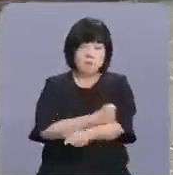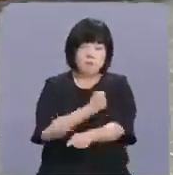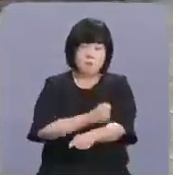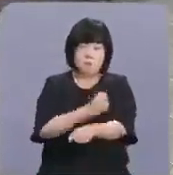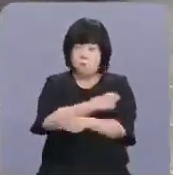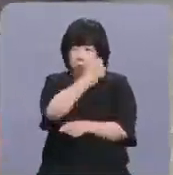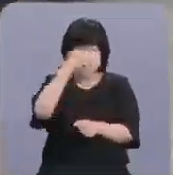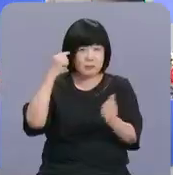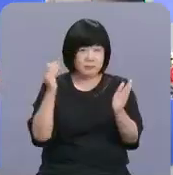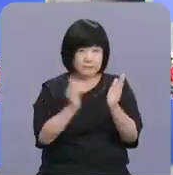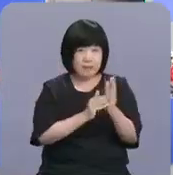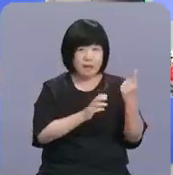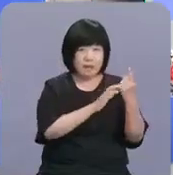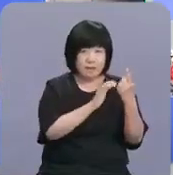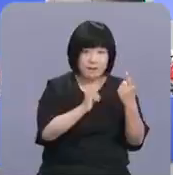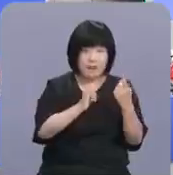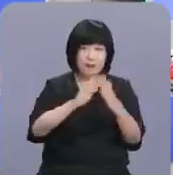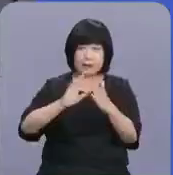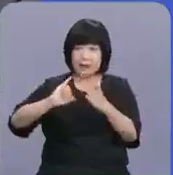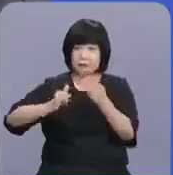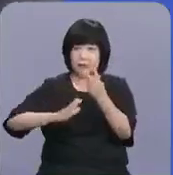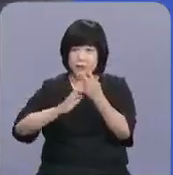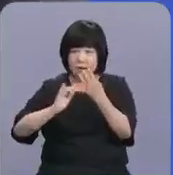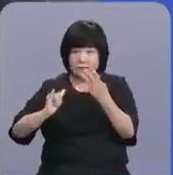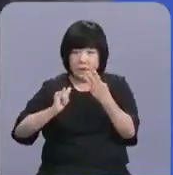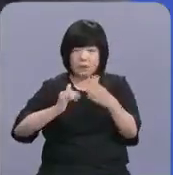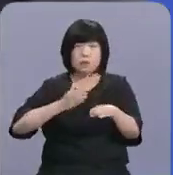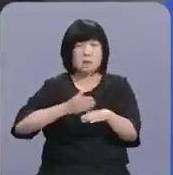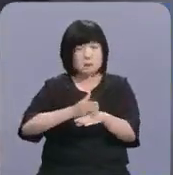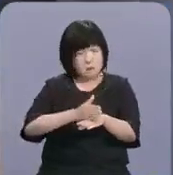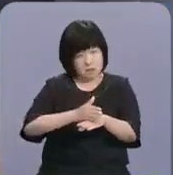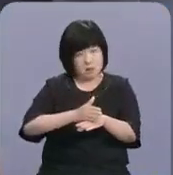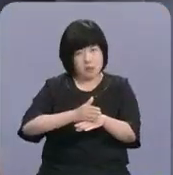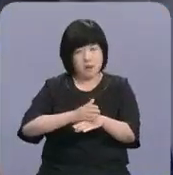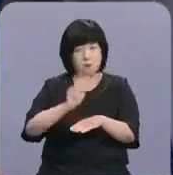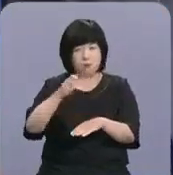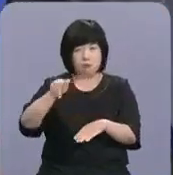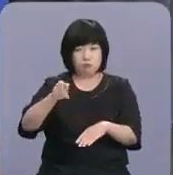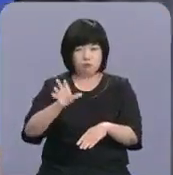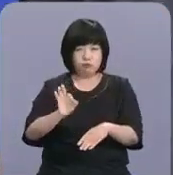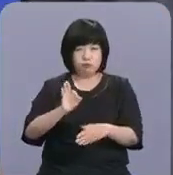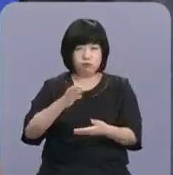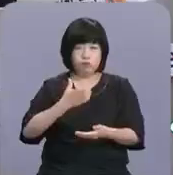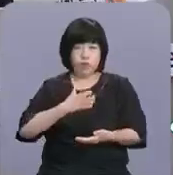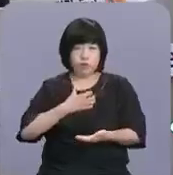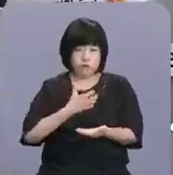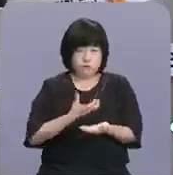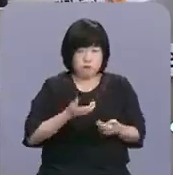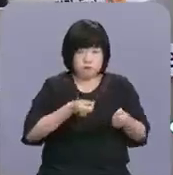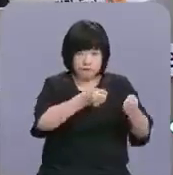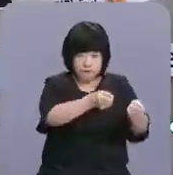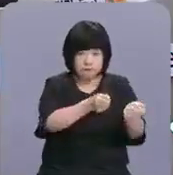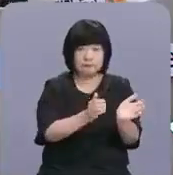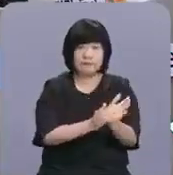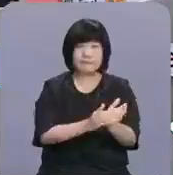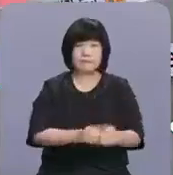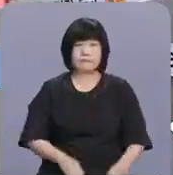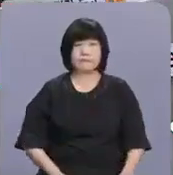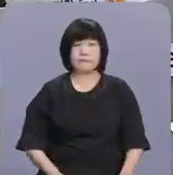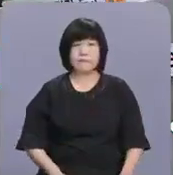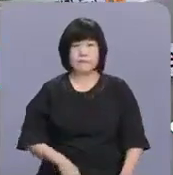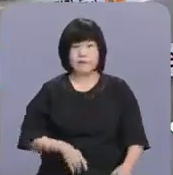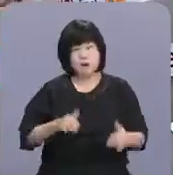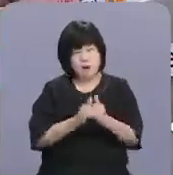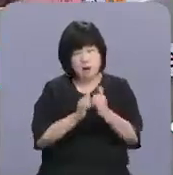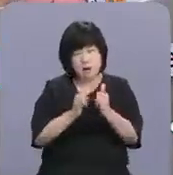참전 용사 한 명과 유족 세 명에게는 뒤늦게 무공 훈장이 수여됐습니다. 피 흘리며 싸우던 그 조우들이